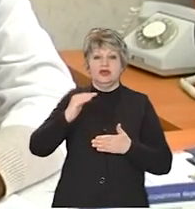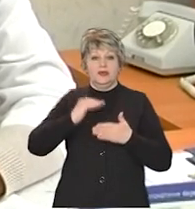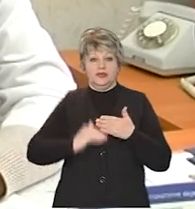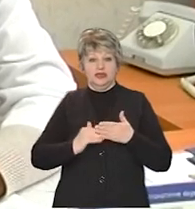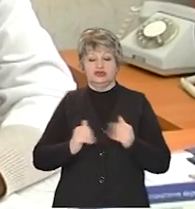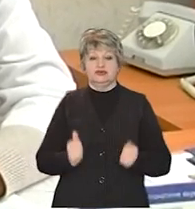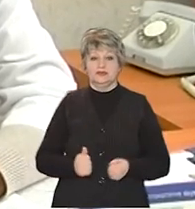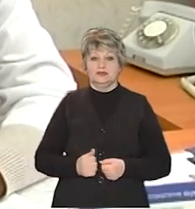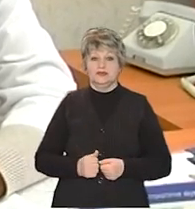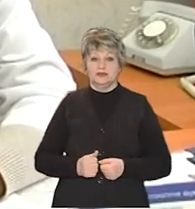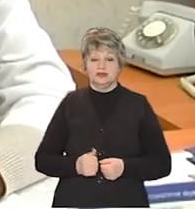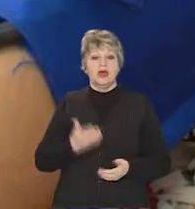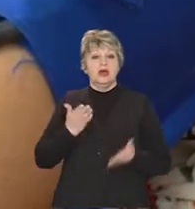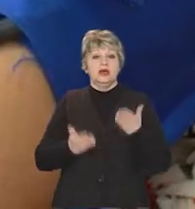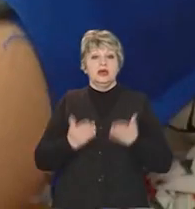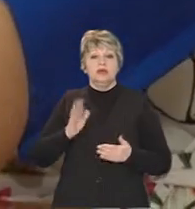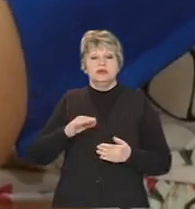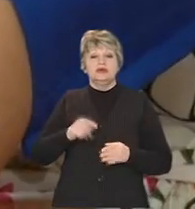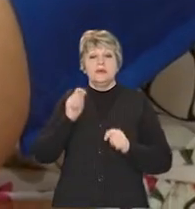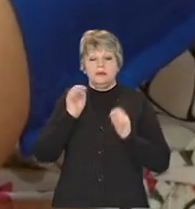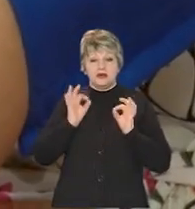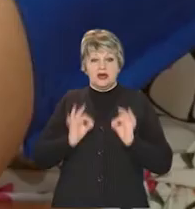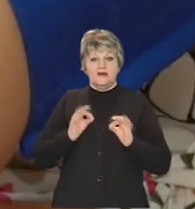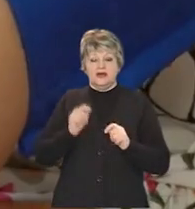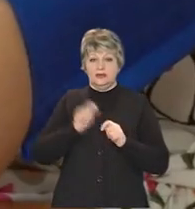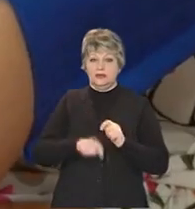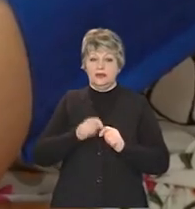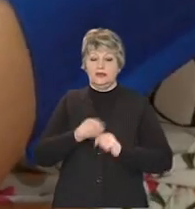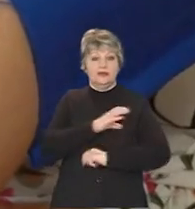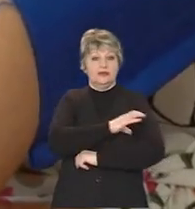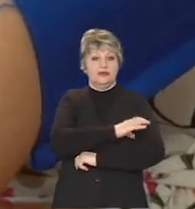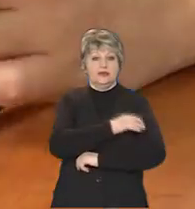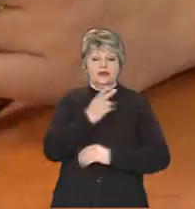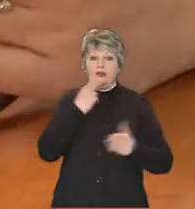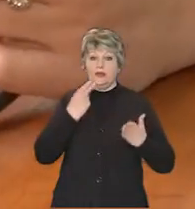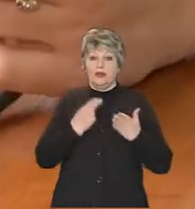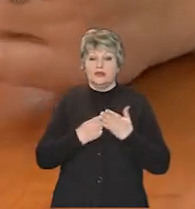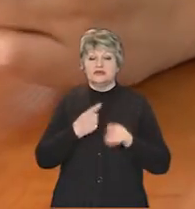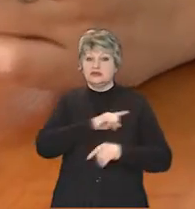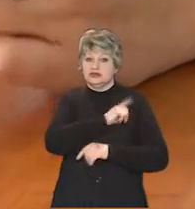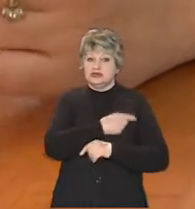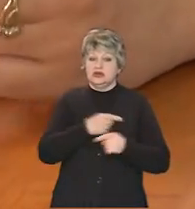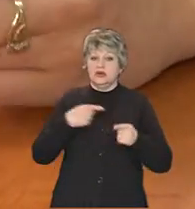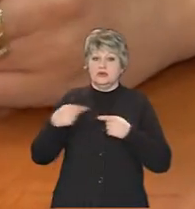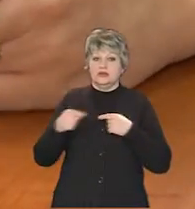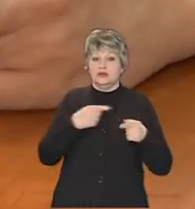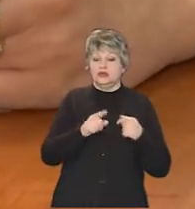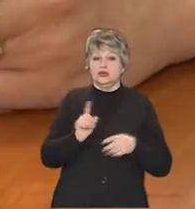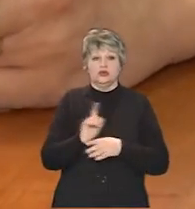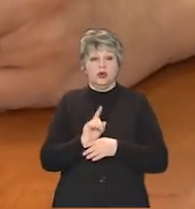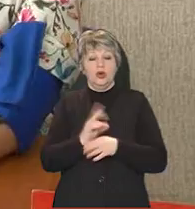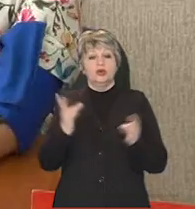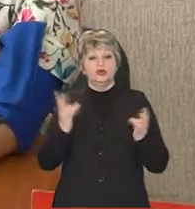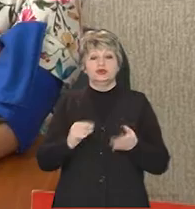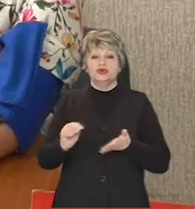тиск, нижня межа. Якщо після правильно проведеного вимірювання тиску його показники сильно відрізняються від